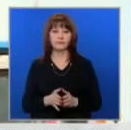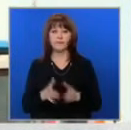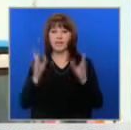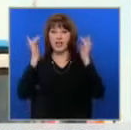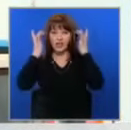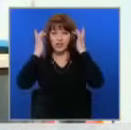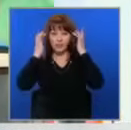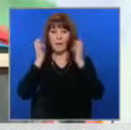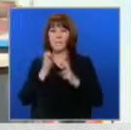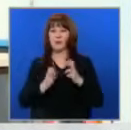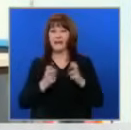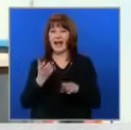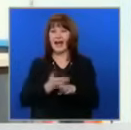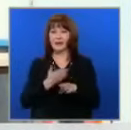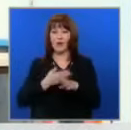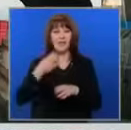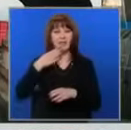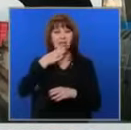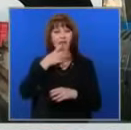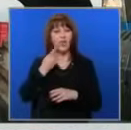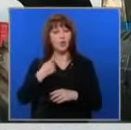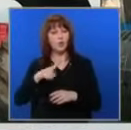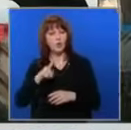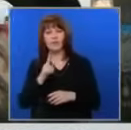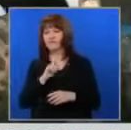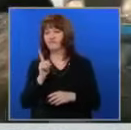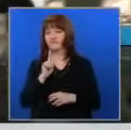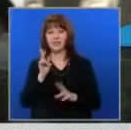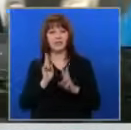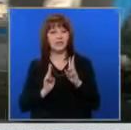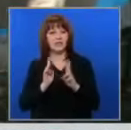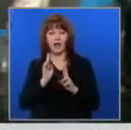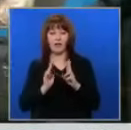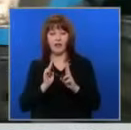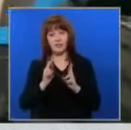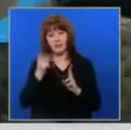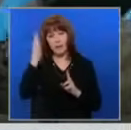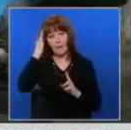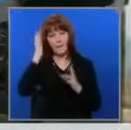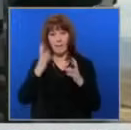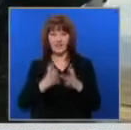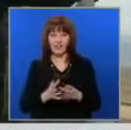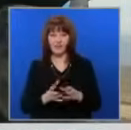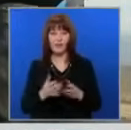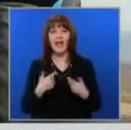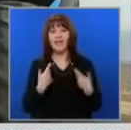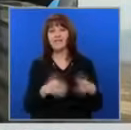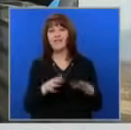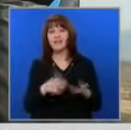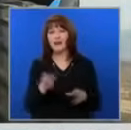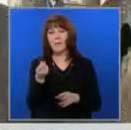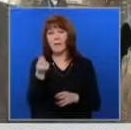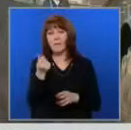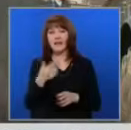Животновъди и производители на картофи, царевица и други култури заявиха, че не са съгласни с договореното с правителството. Ние не искаме пари, не искаме суши, не